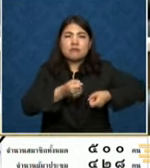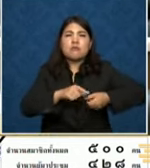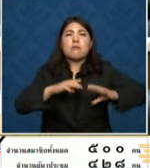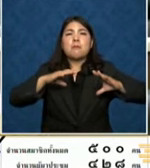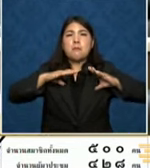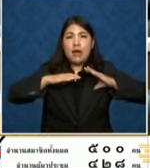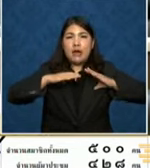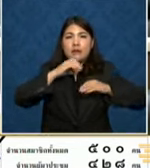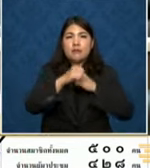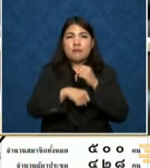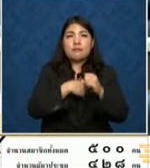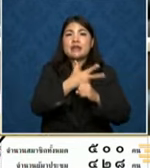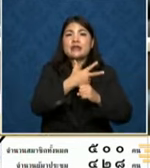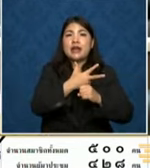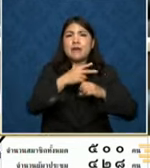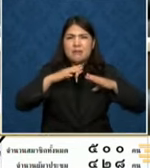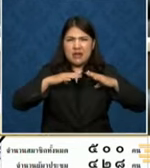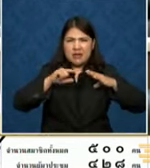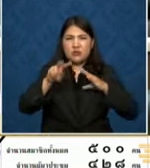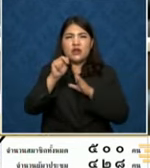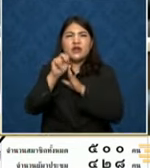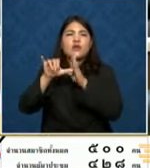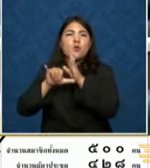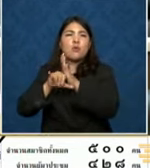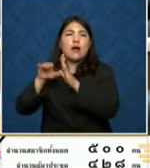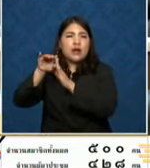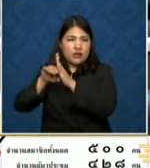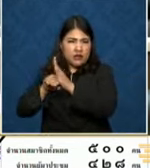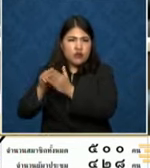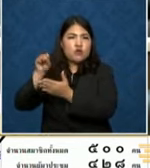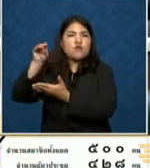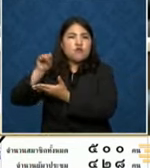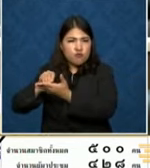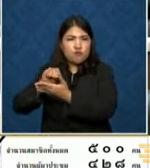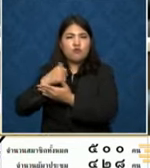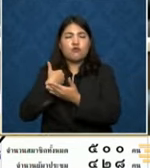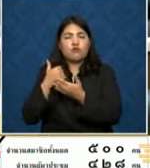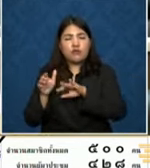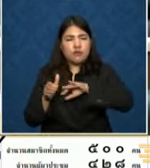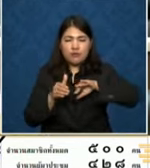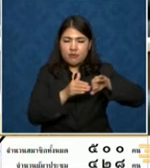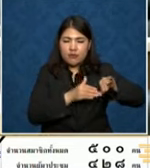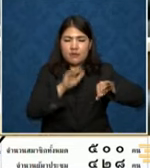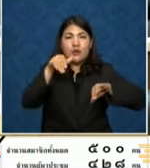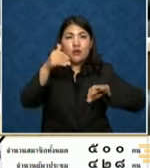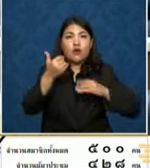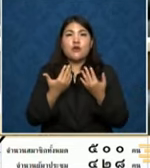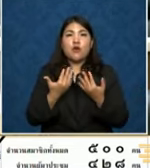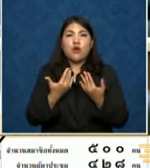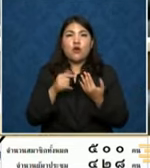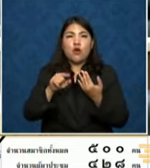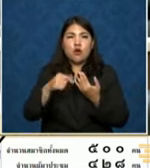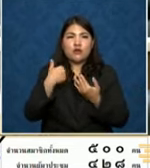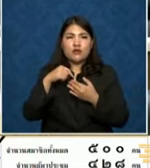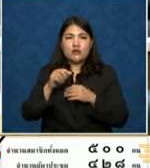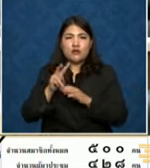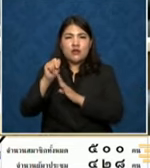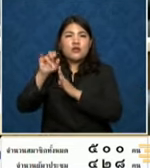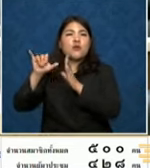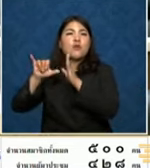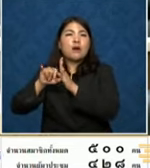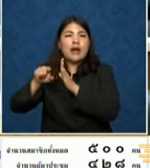ำหนดไว้ในนโยบายรัฐบาลเช่นกันก็ขออนุญาตผ่านไปก่อนนะครับเพราะว่าจะได้ไปวิจารณ์ในตอนที่เป็นนโยบายรัฐ